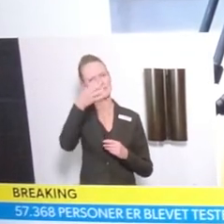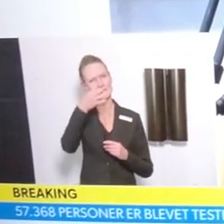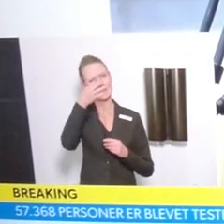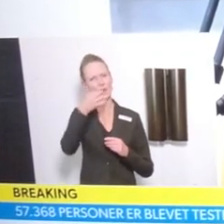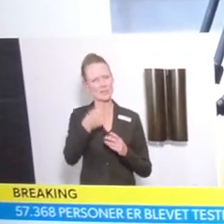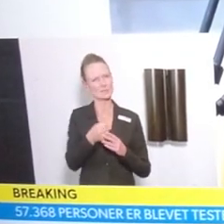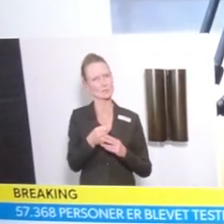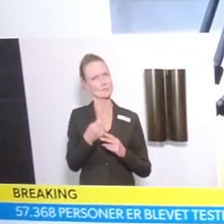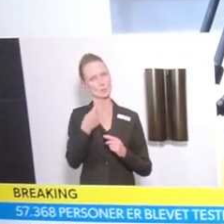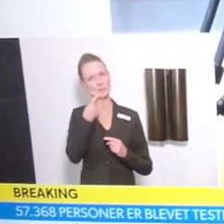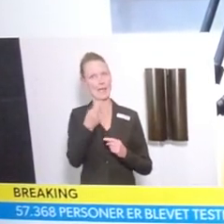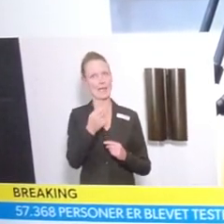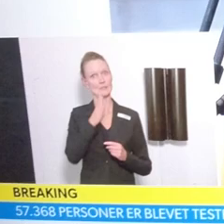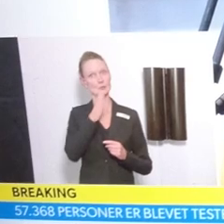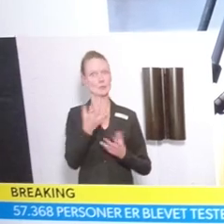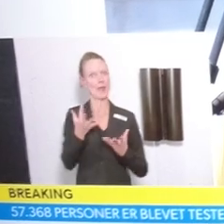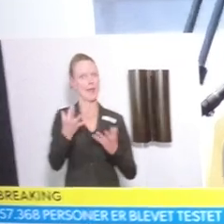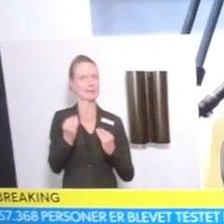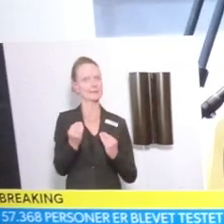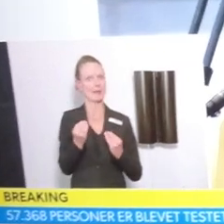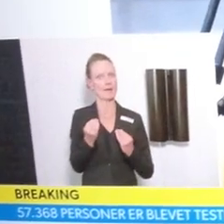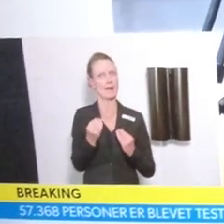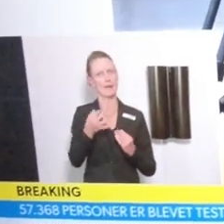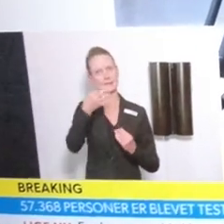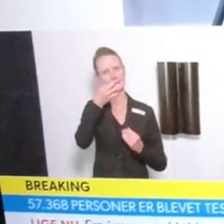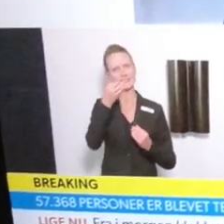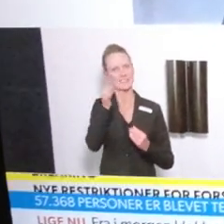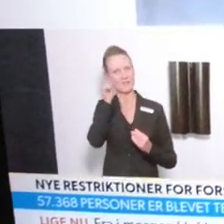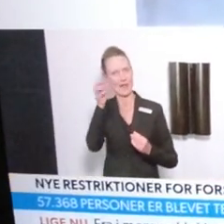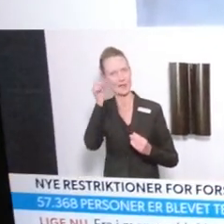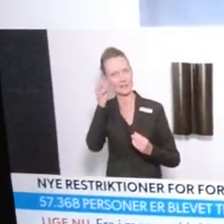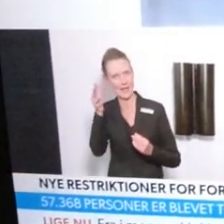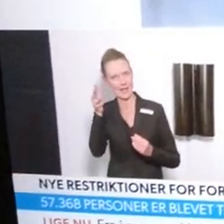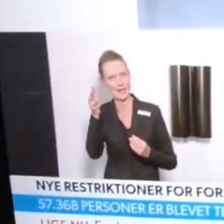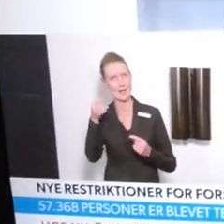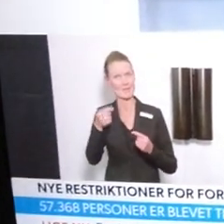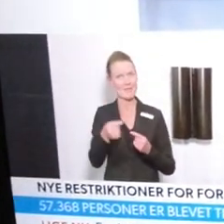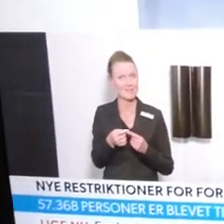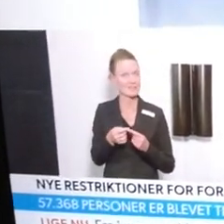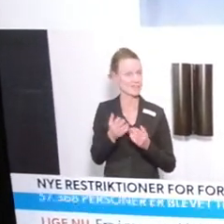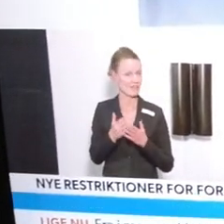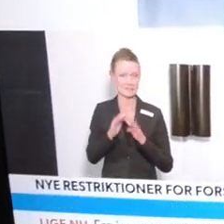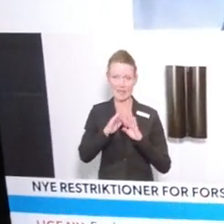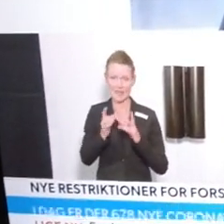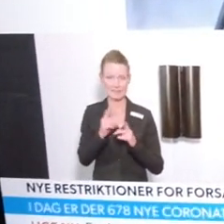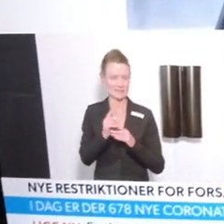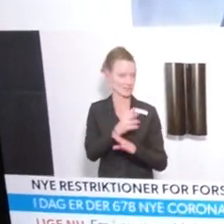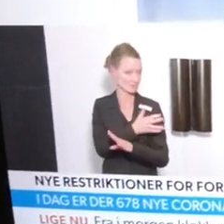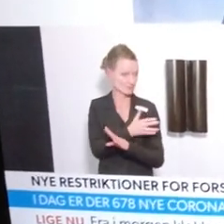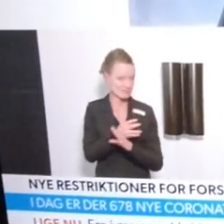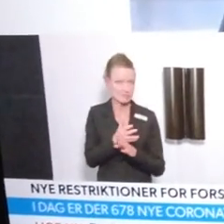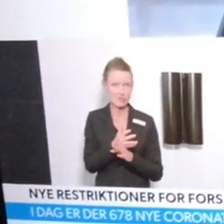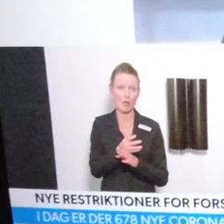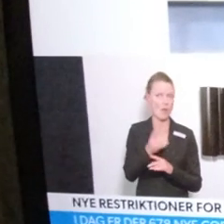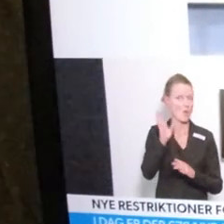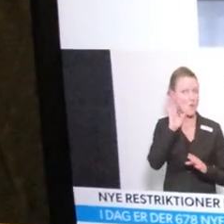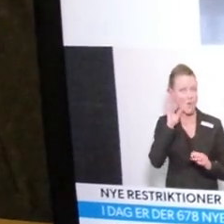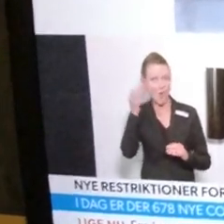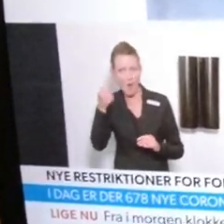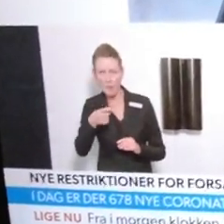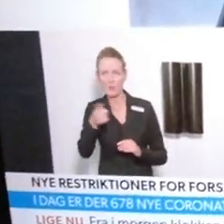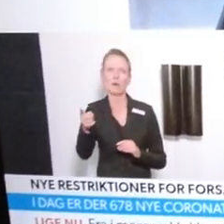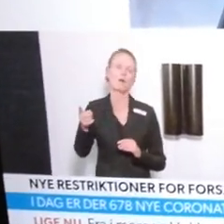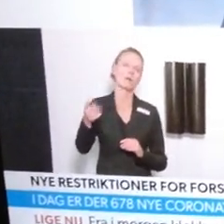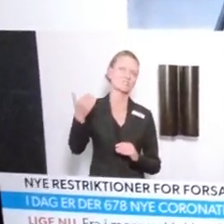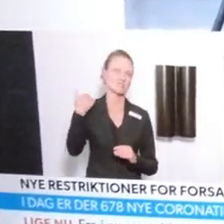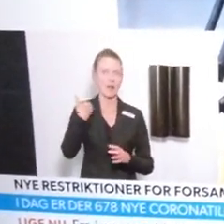have på daglig basis. Men der er jo hele tiden meldinger om problemer med at få bestilt tid, lange køer. Det bliver nok